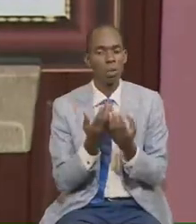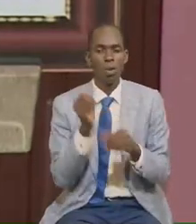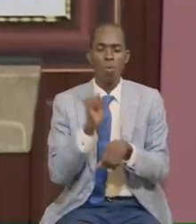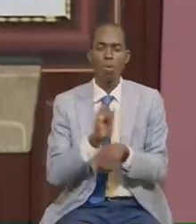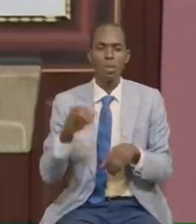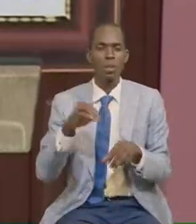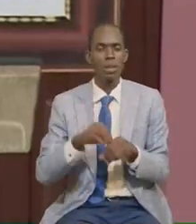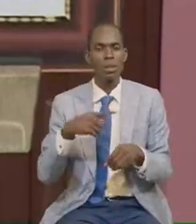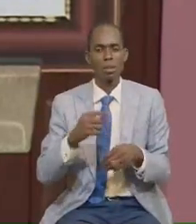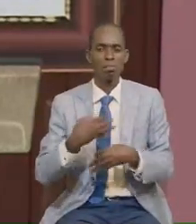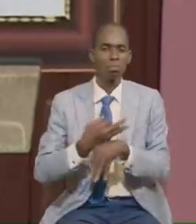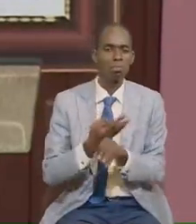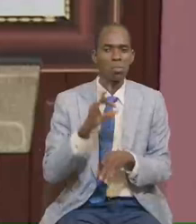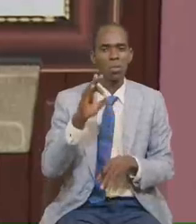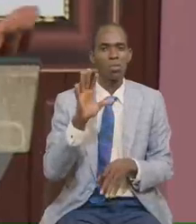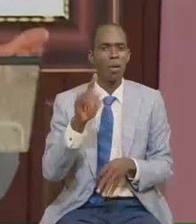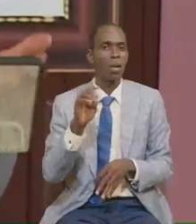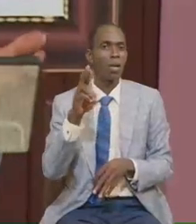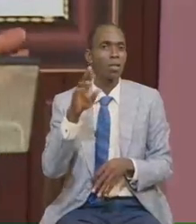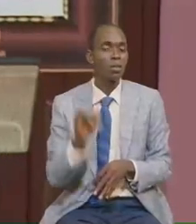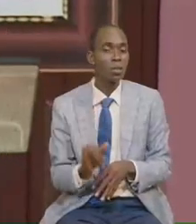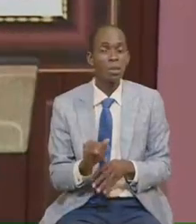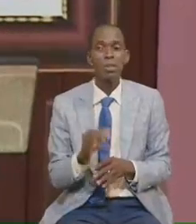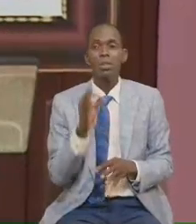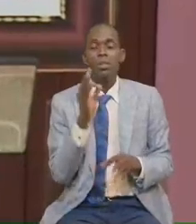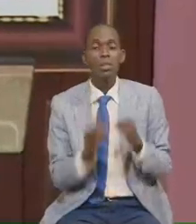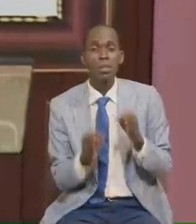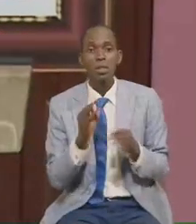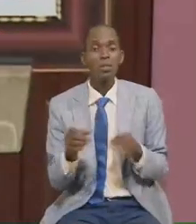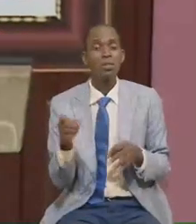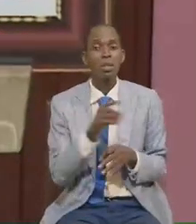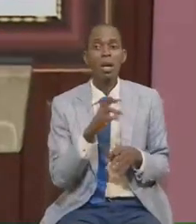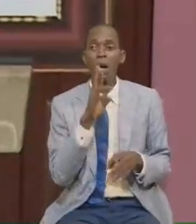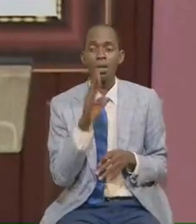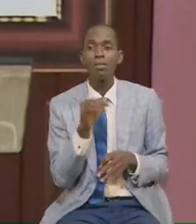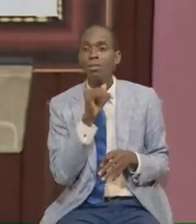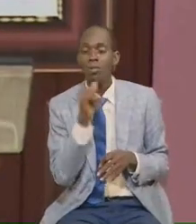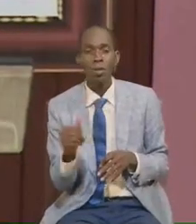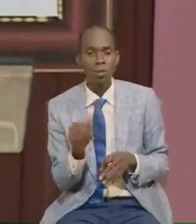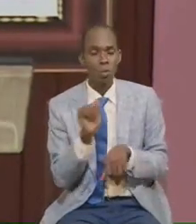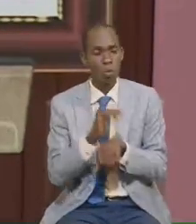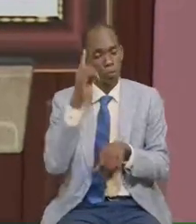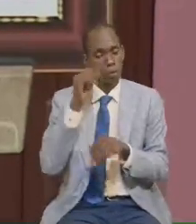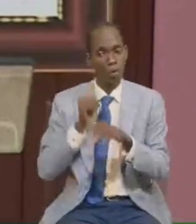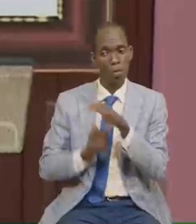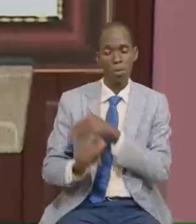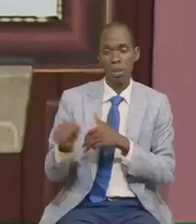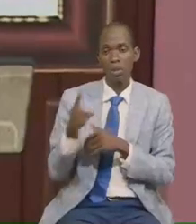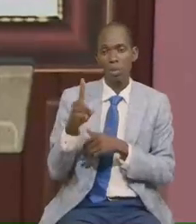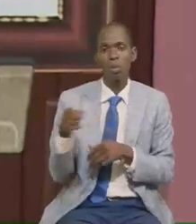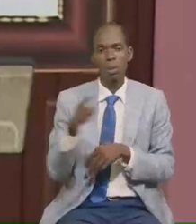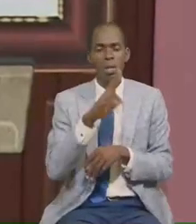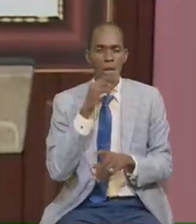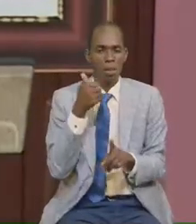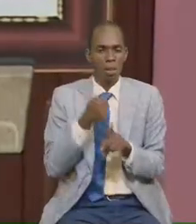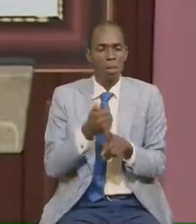travaille quelque part s'ils ne sont pas employés par quelqu'un il s'emploie eux-mêmes et il y a d'embouteillages dans la